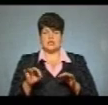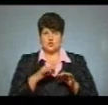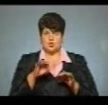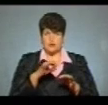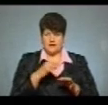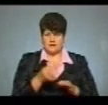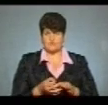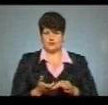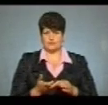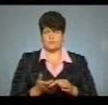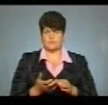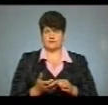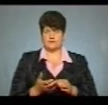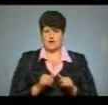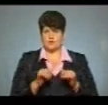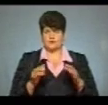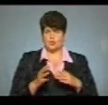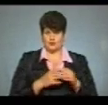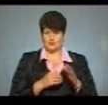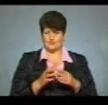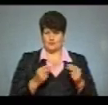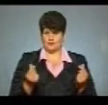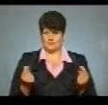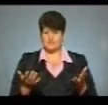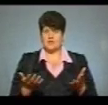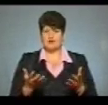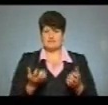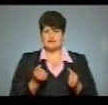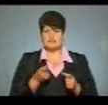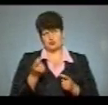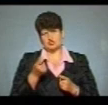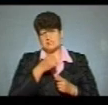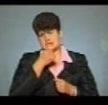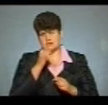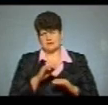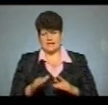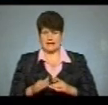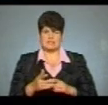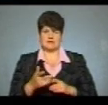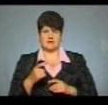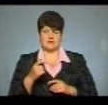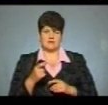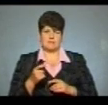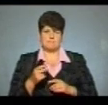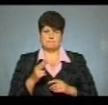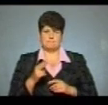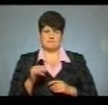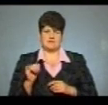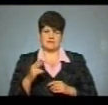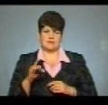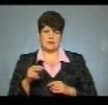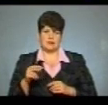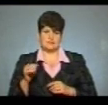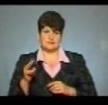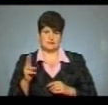моторики мілкої. І взяли літературу для трошки старших дітей і для підлітків цікаву літературу. Так